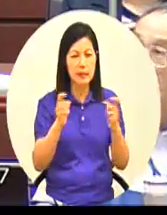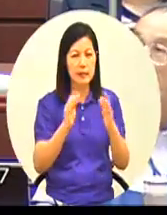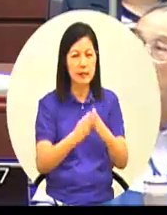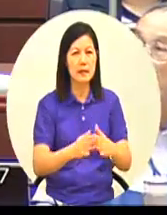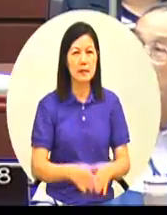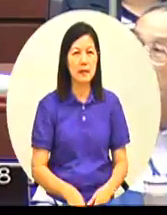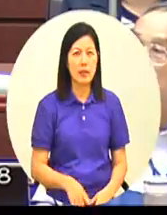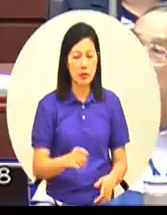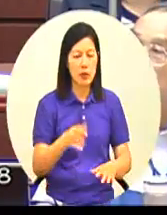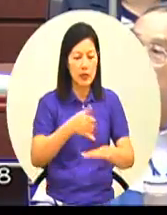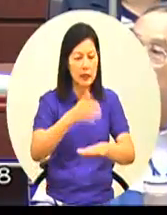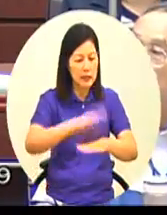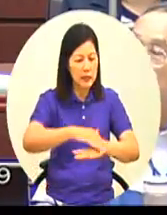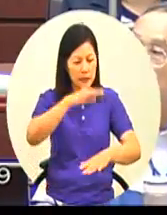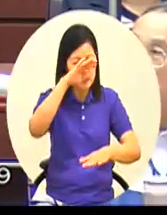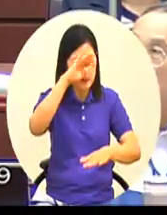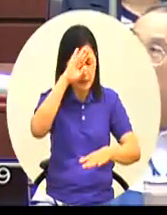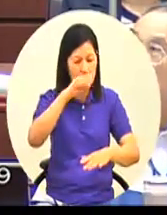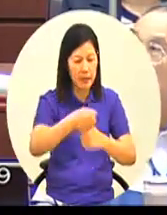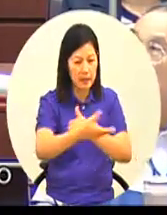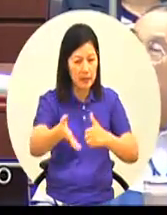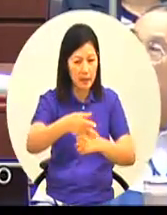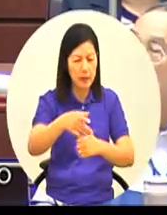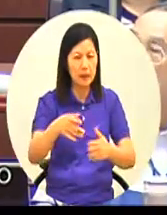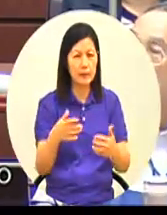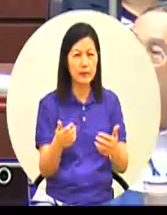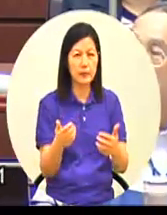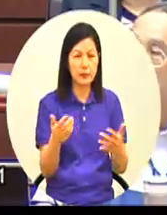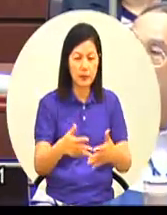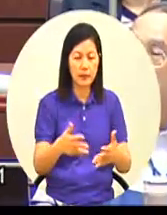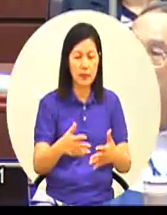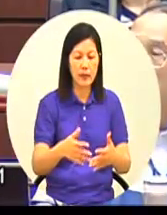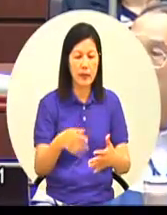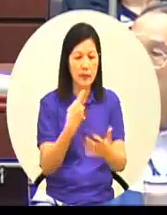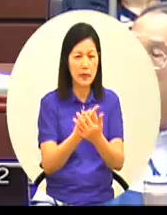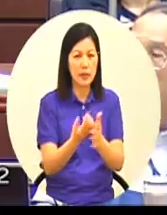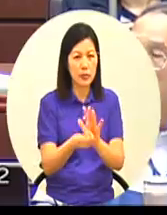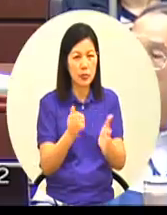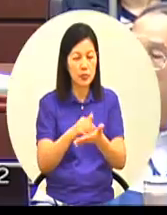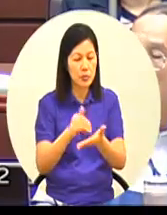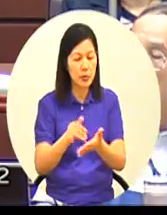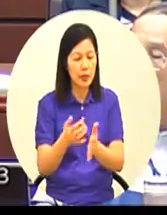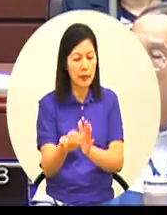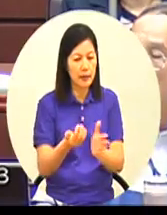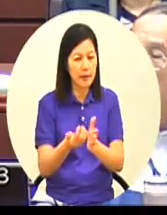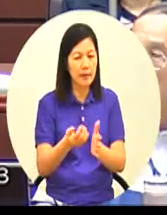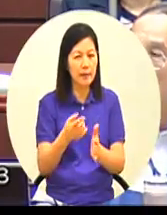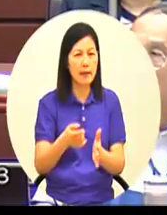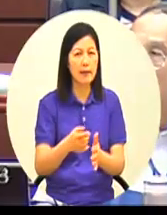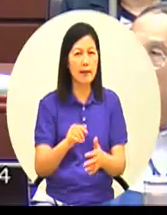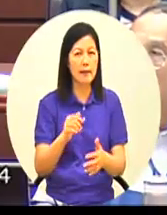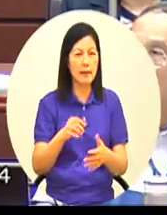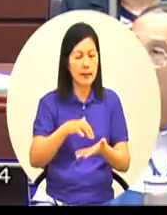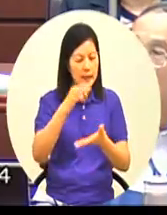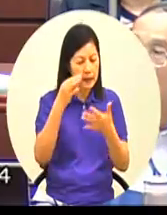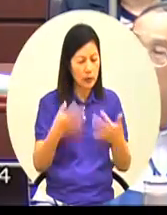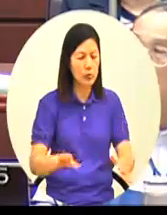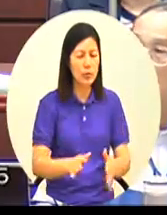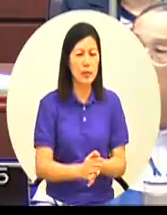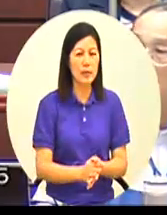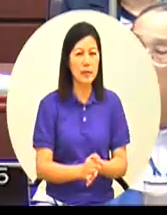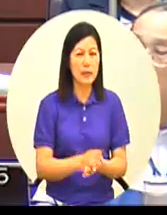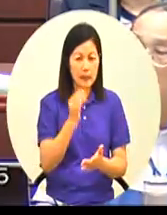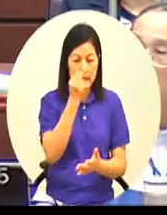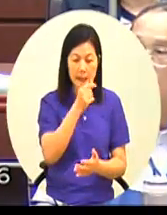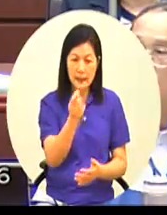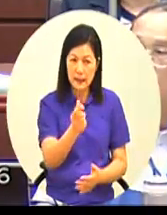对对，登革热议题。那关于这个餐饮式预算，其实议员刚刚也讲过，我们有几个特点，就是说我